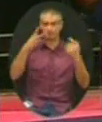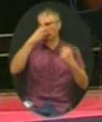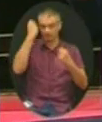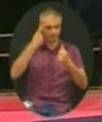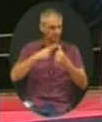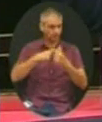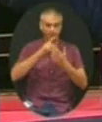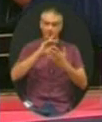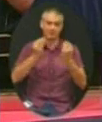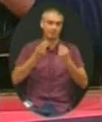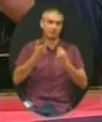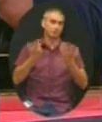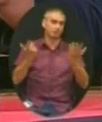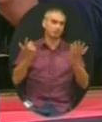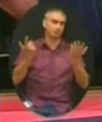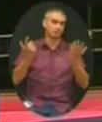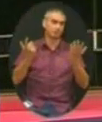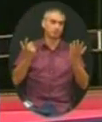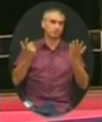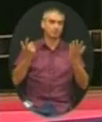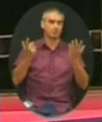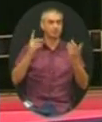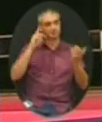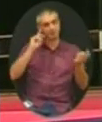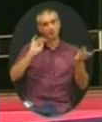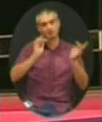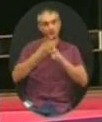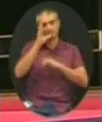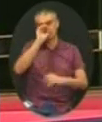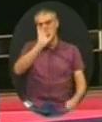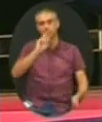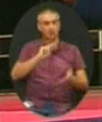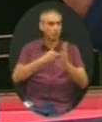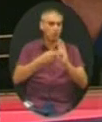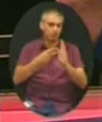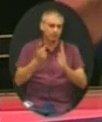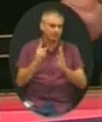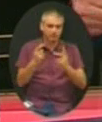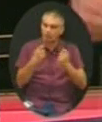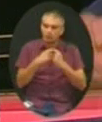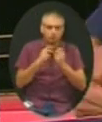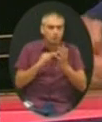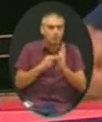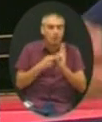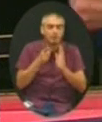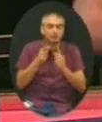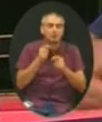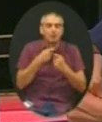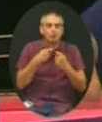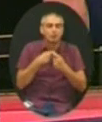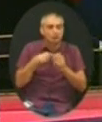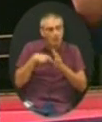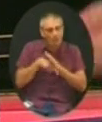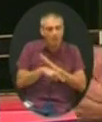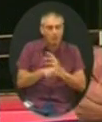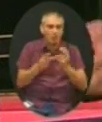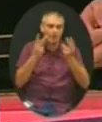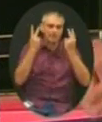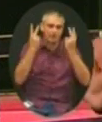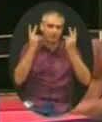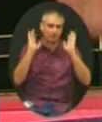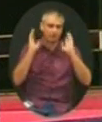ערבים, דברים שאולי עומדים בסתירה לתפיסה הפוליטית, אבל זה לא עניין פוליטי. זה פה עניין עמוק